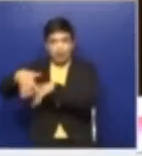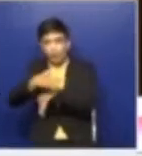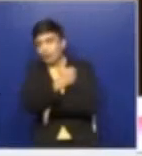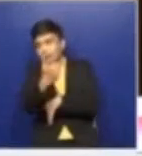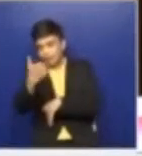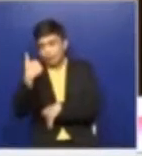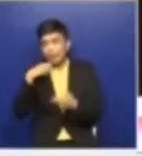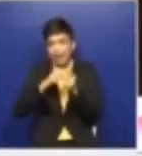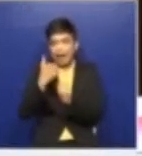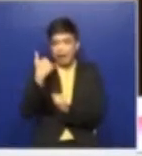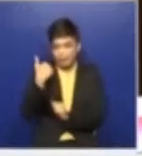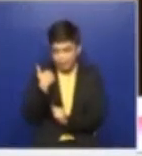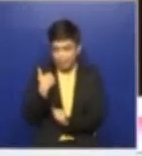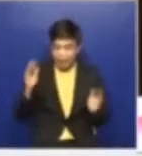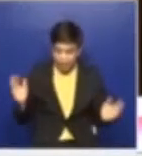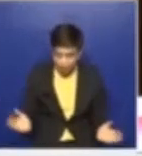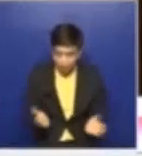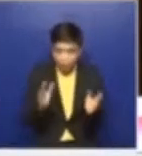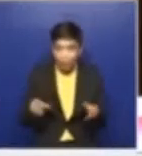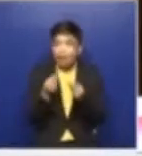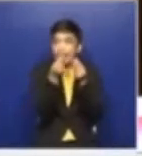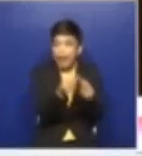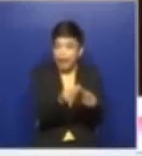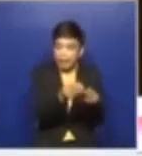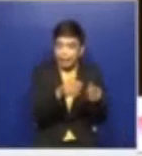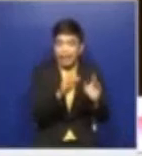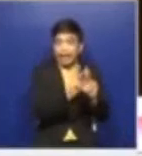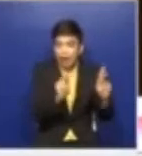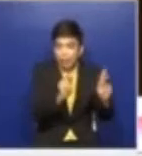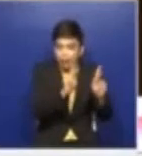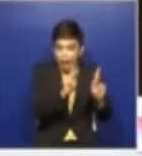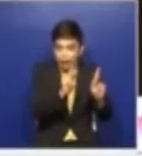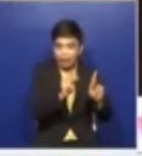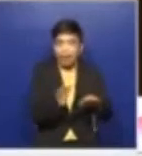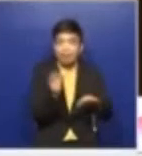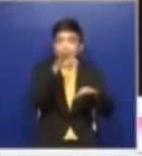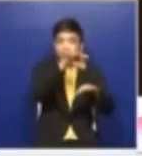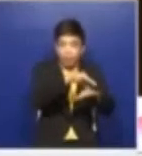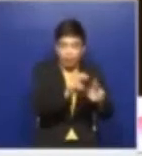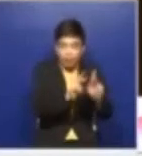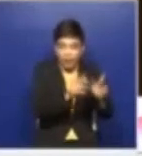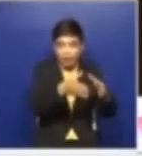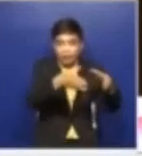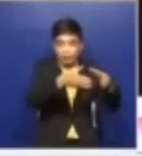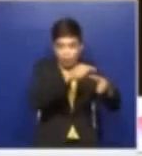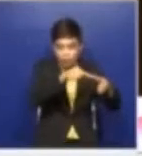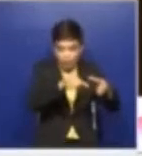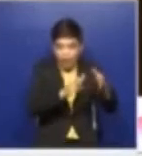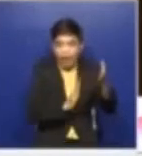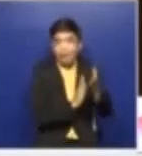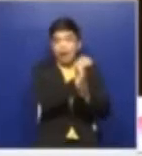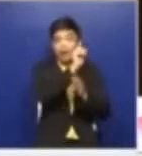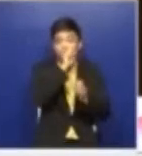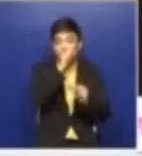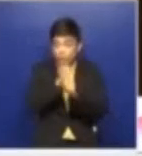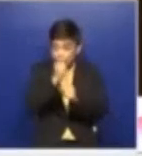สามัญในครั้งนี้ถ้าเราสามารถทำสำเร็จในครั้งนี้ได้ในการที่จะชำระข้อระเบียบข้อกฎห